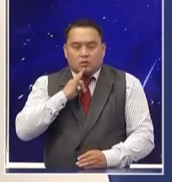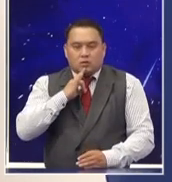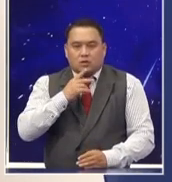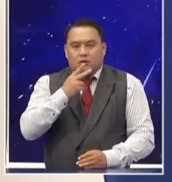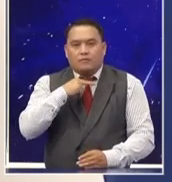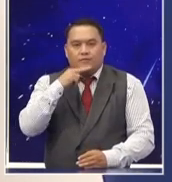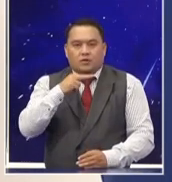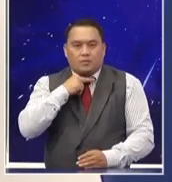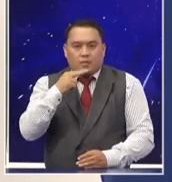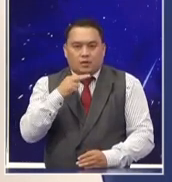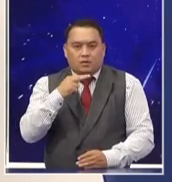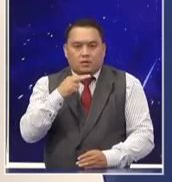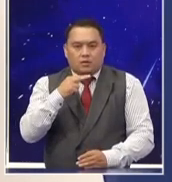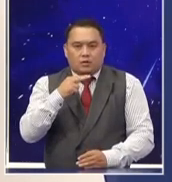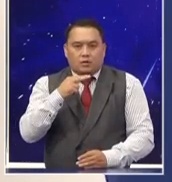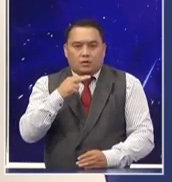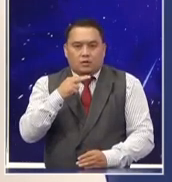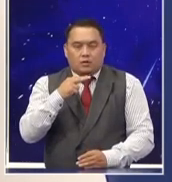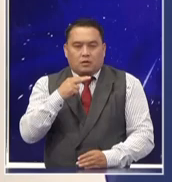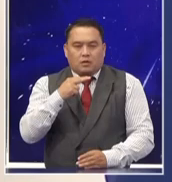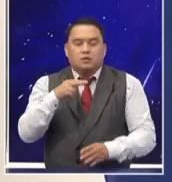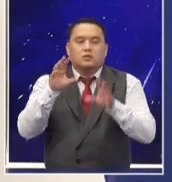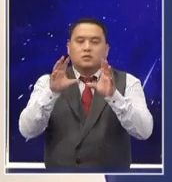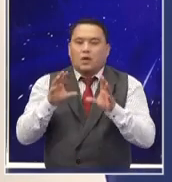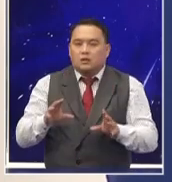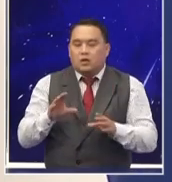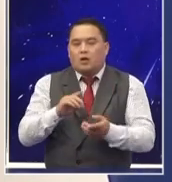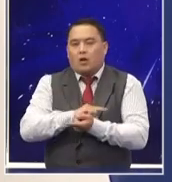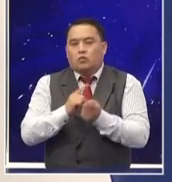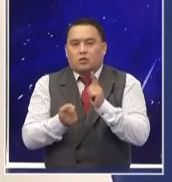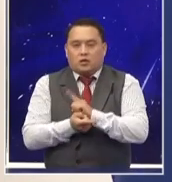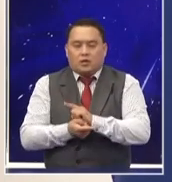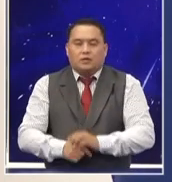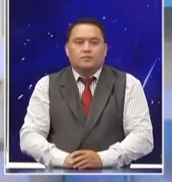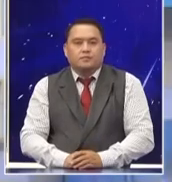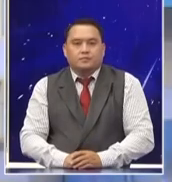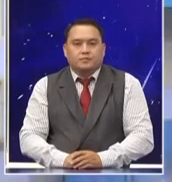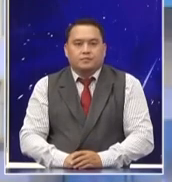назарын негізгі басты конституциялық құндылықтарға аударып отырмыз.